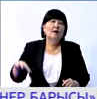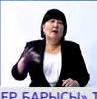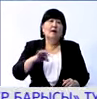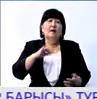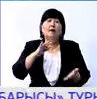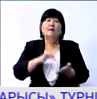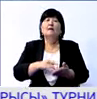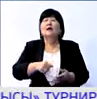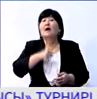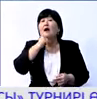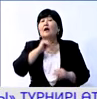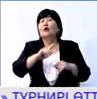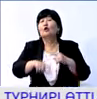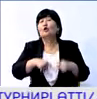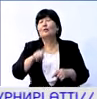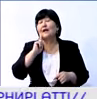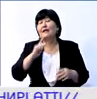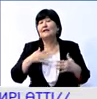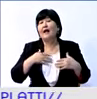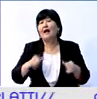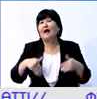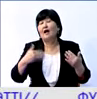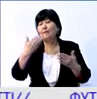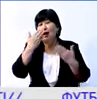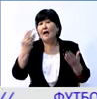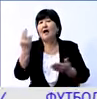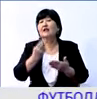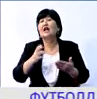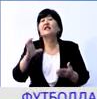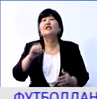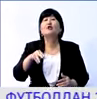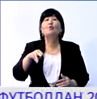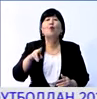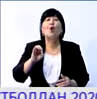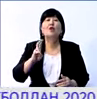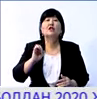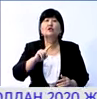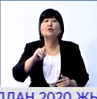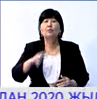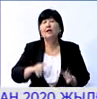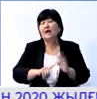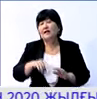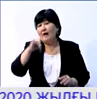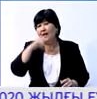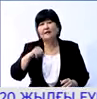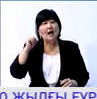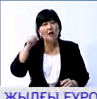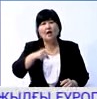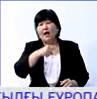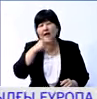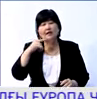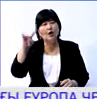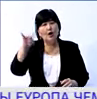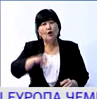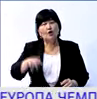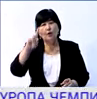орталығында аға ұрпақ өнері жастарға аманат атты халықаралық суретшілер симпозиумы басталды. Шараға Өзбекстан, Қырғызстан, Ресей елдерімен қатар республикаға